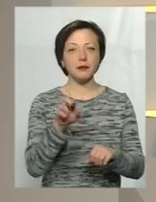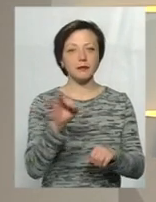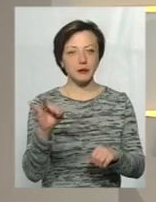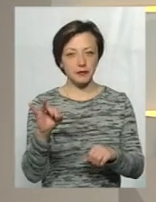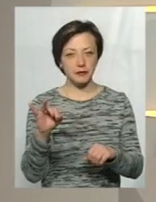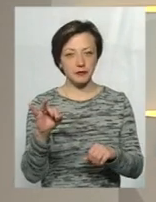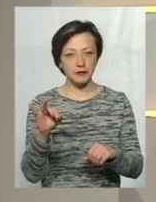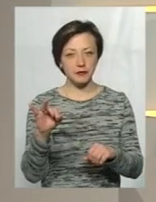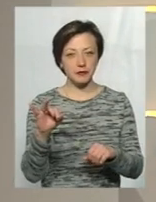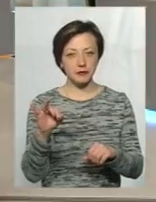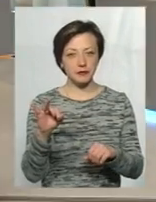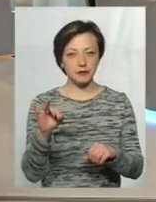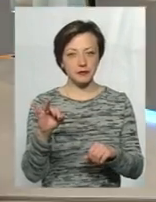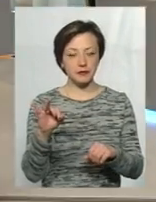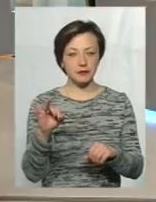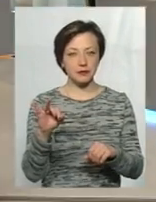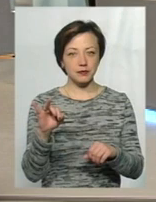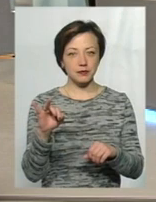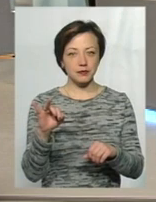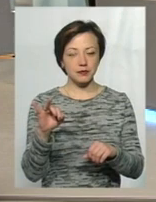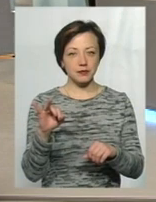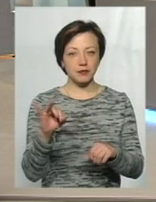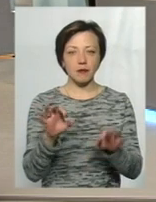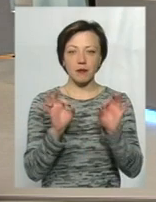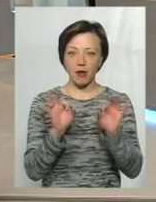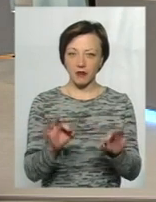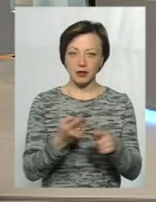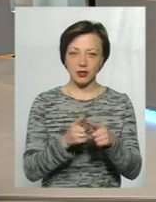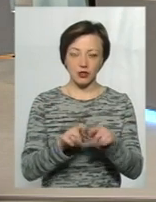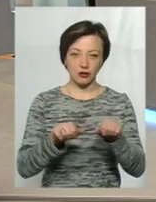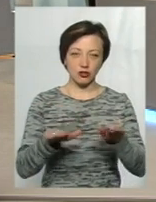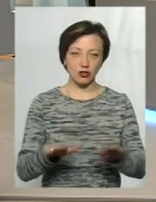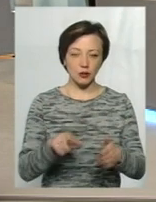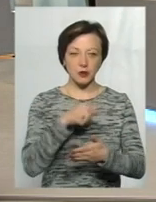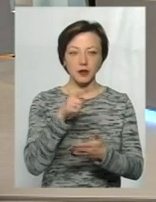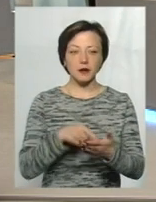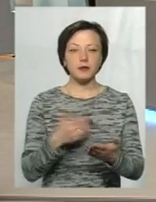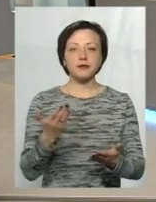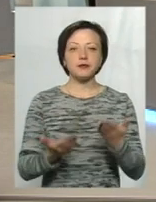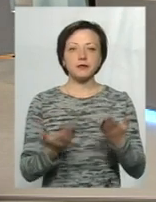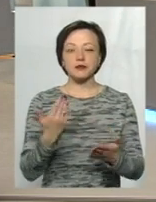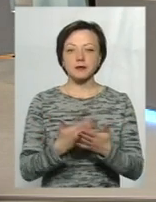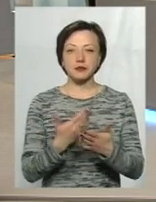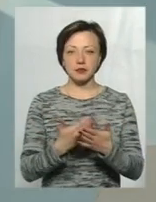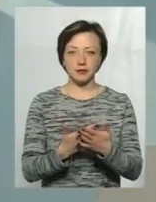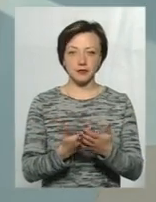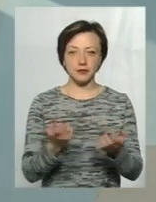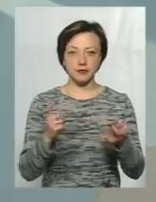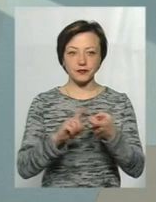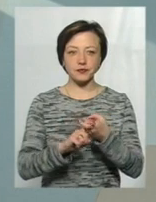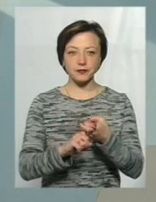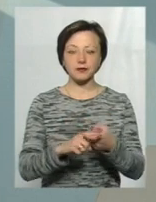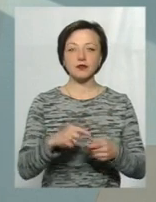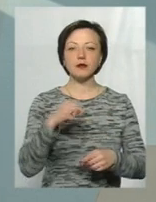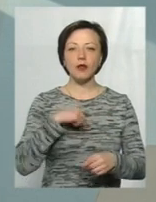ну, в якому було б оправдане таке рішення? Якщо, припустимо, непліддя було пов'язано з якимись